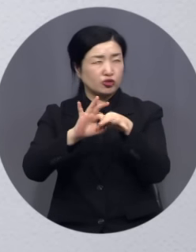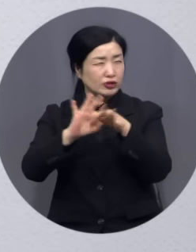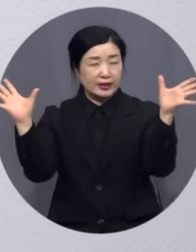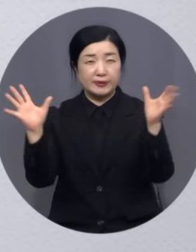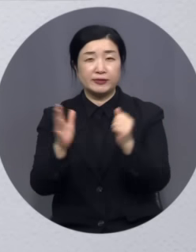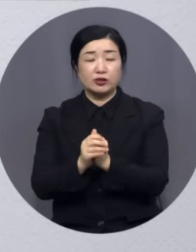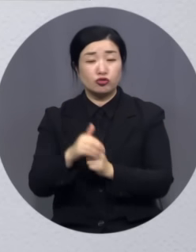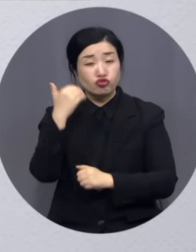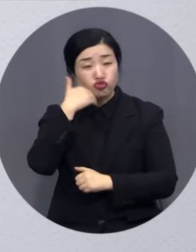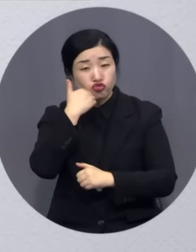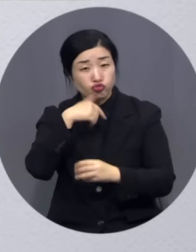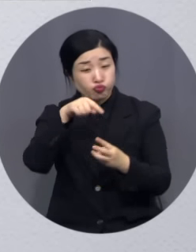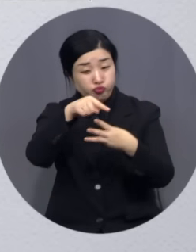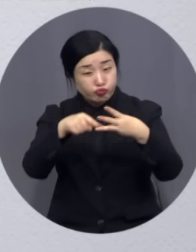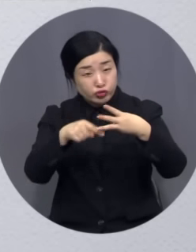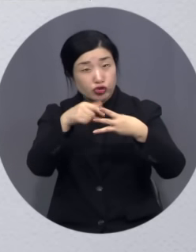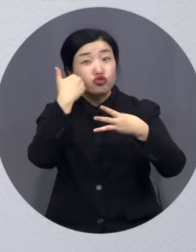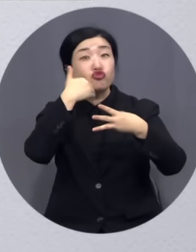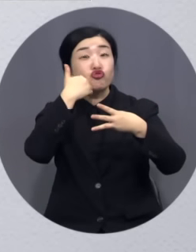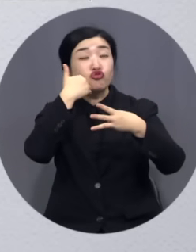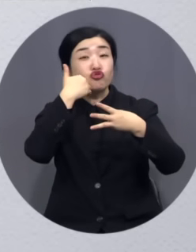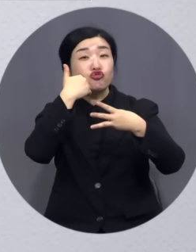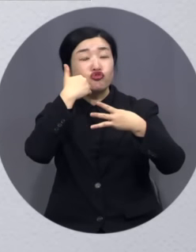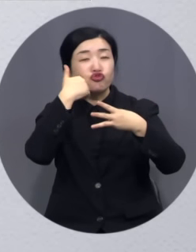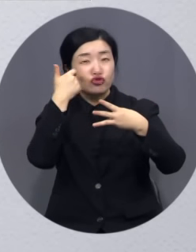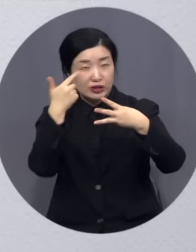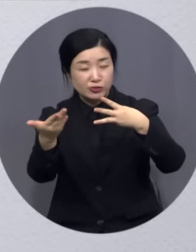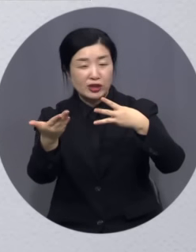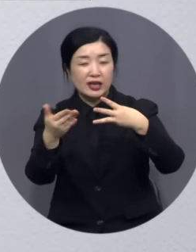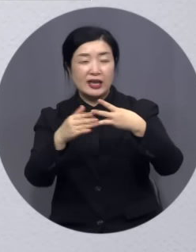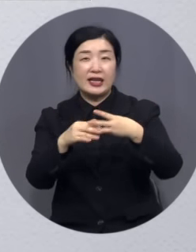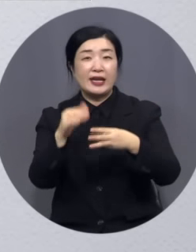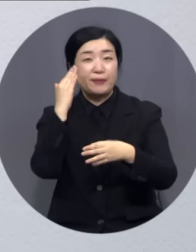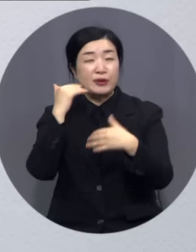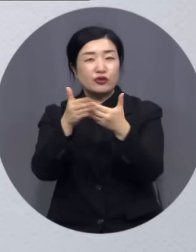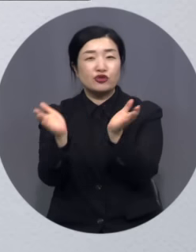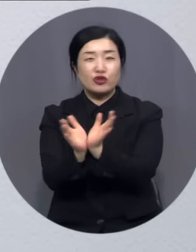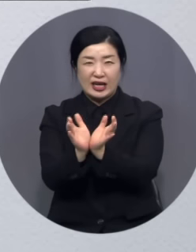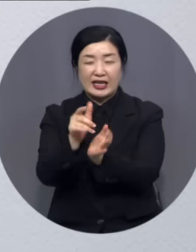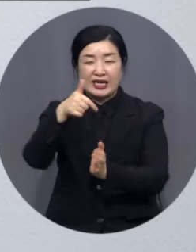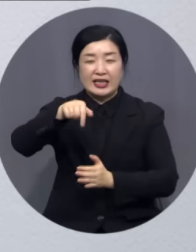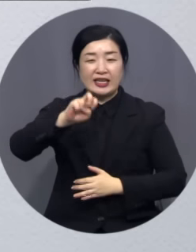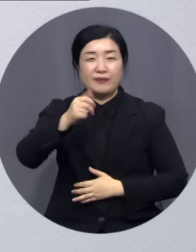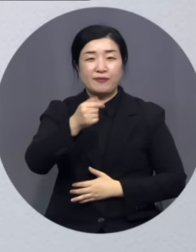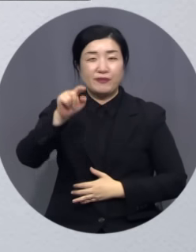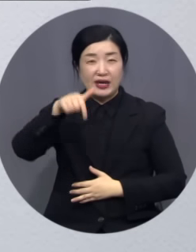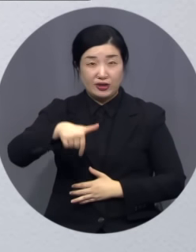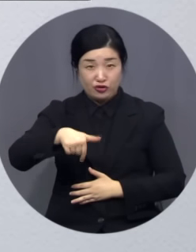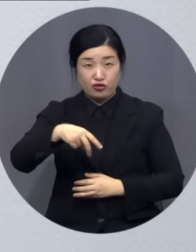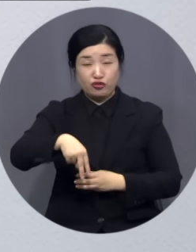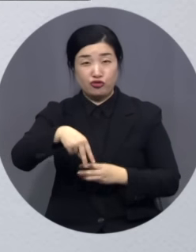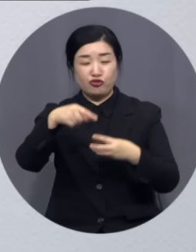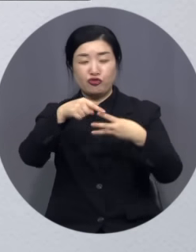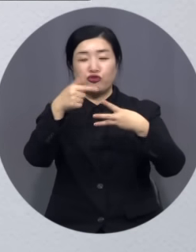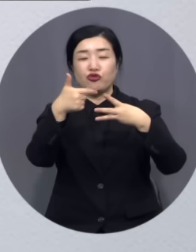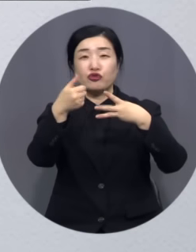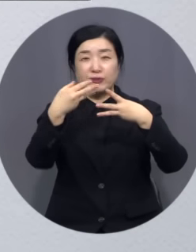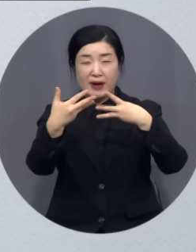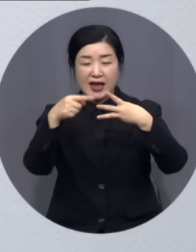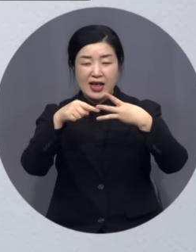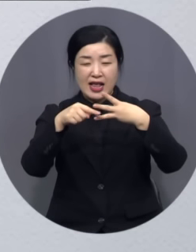후보가 당성 가능성이 높다고 생각하냐는 질문에 대해서도 더불어민주당 김한기 후보가 68% 국민 임